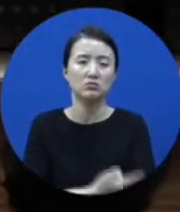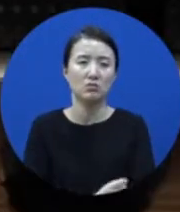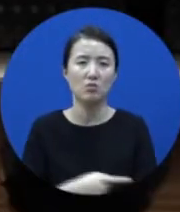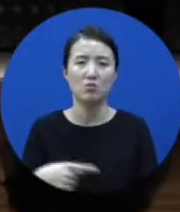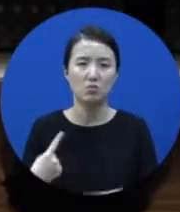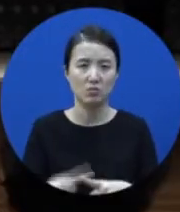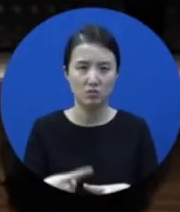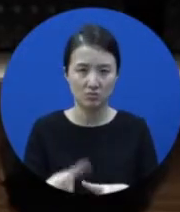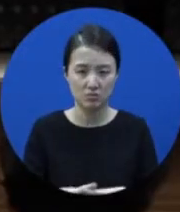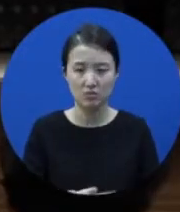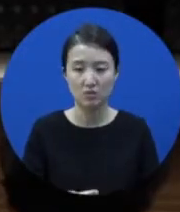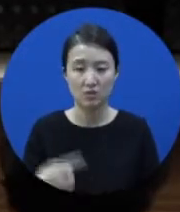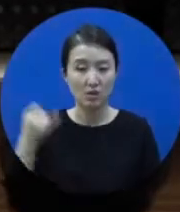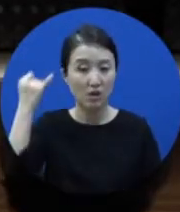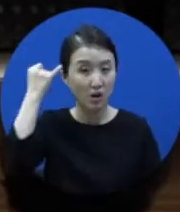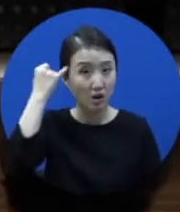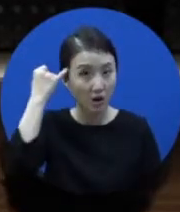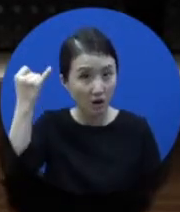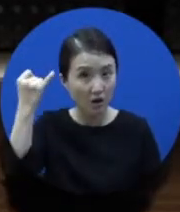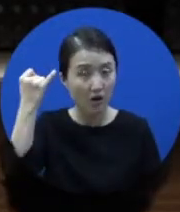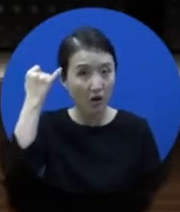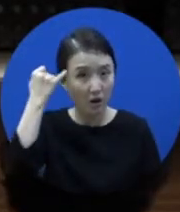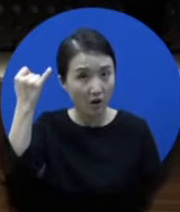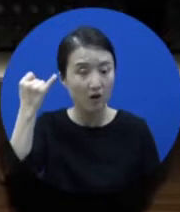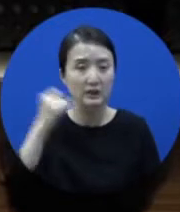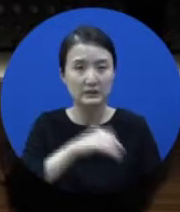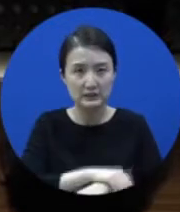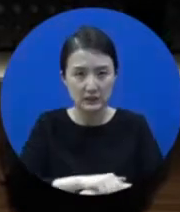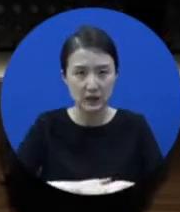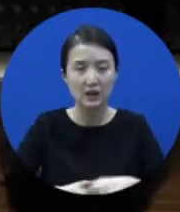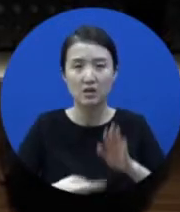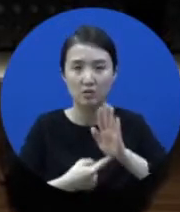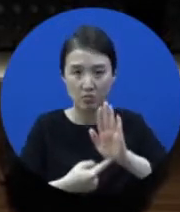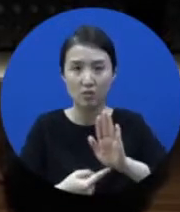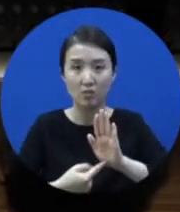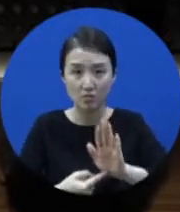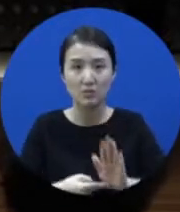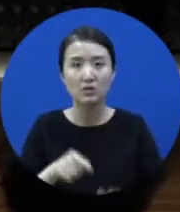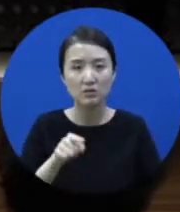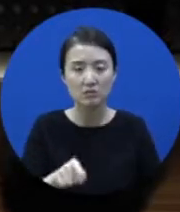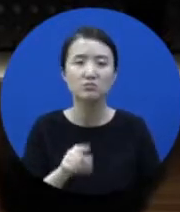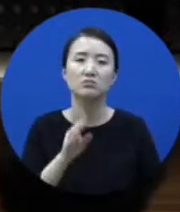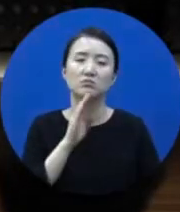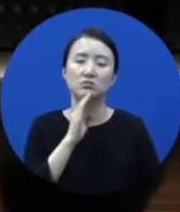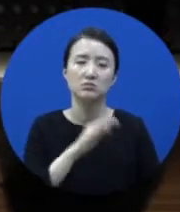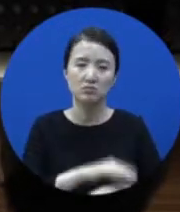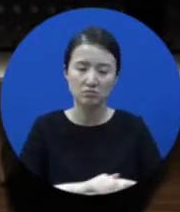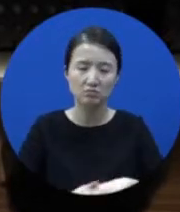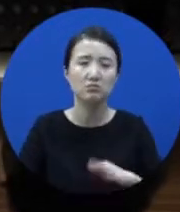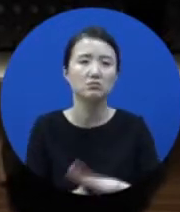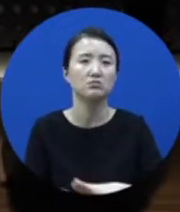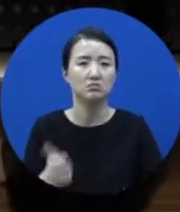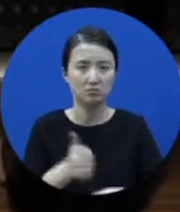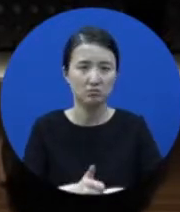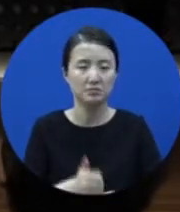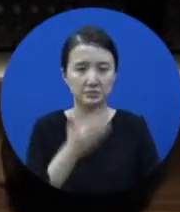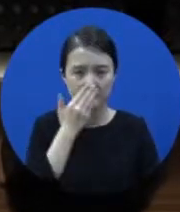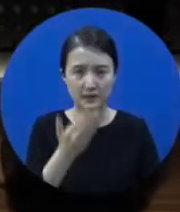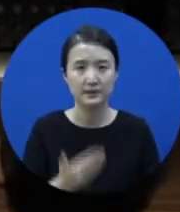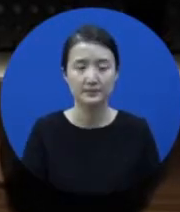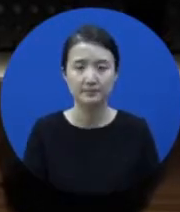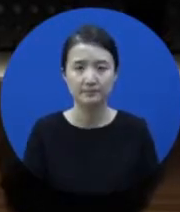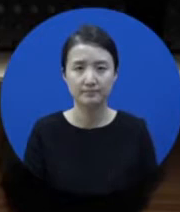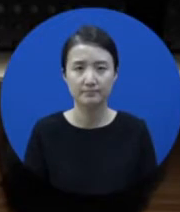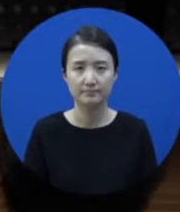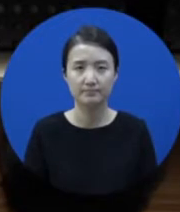그 아이디어를 말로 표현해야지 이게 어떤 산업을 이룰 수 있겠죠. 그래서 네. 이제 우리가 사는